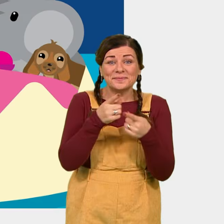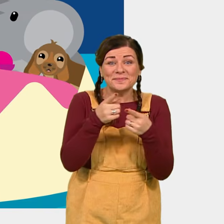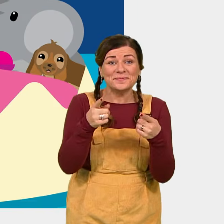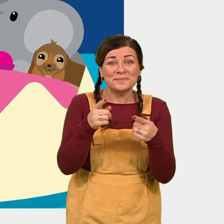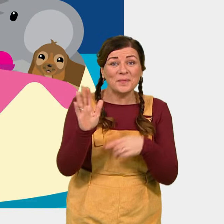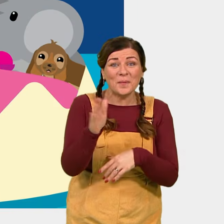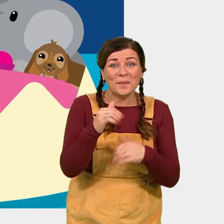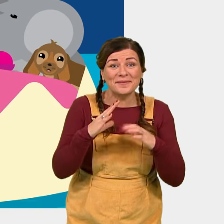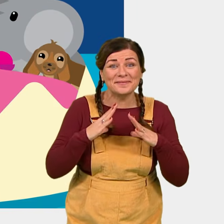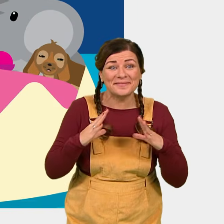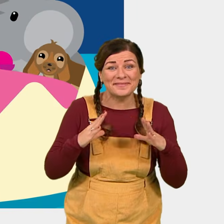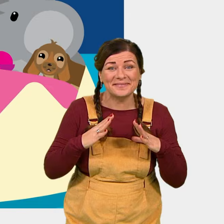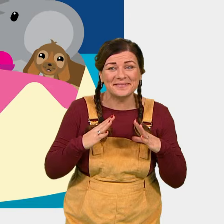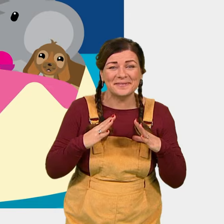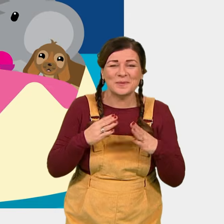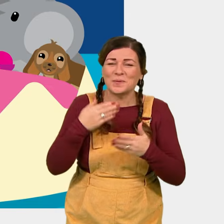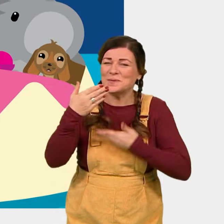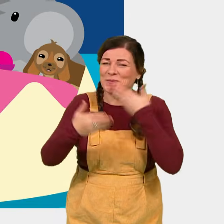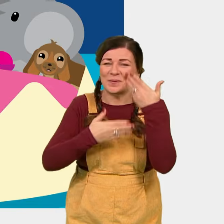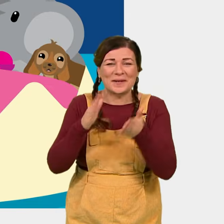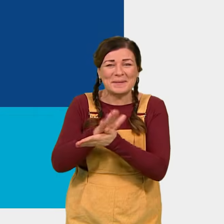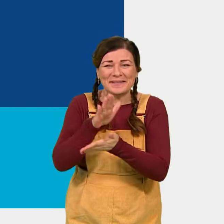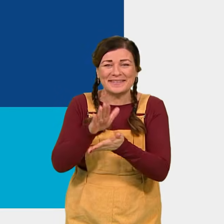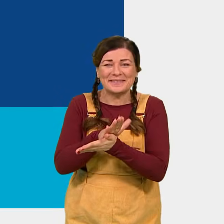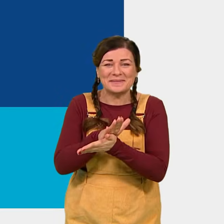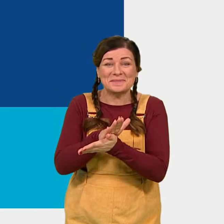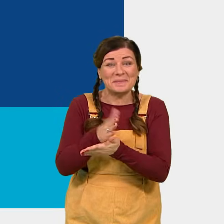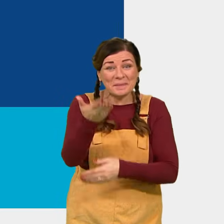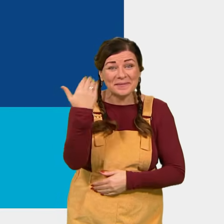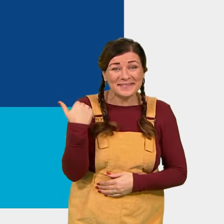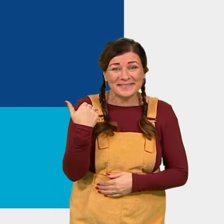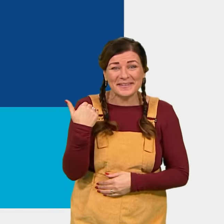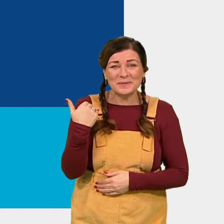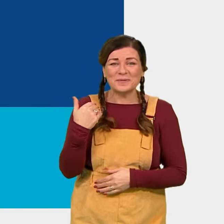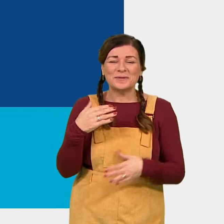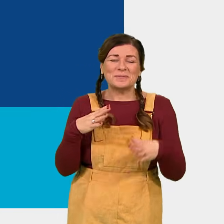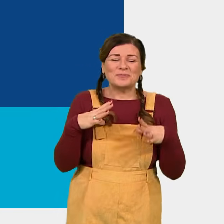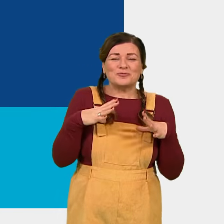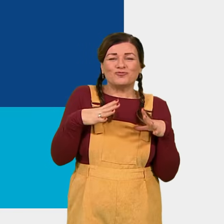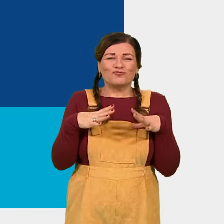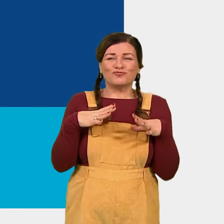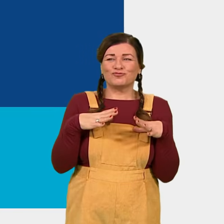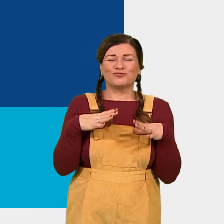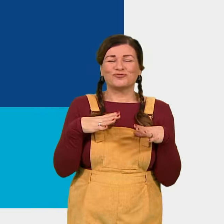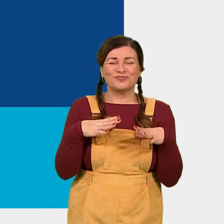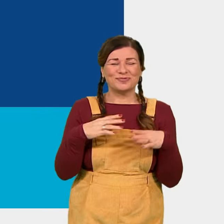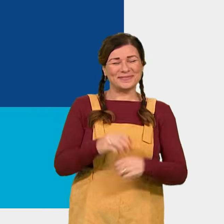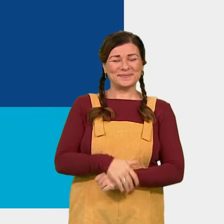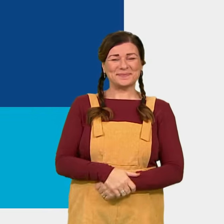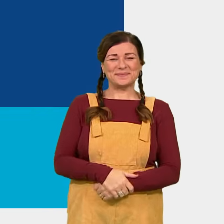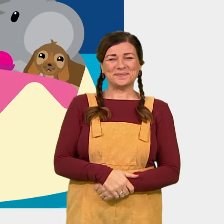Ydy pawb yn barod am stori fach hapus? Wel dewch, gwnewch eich hunan yn